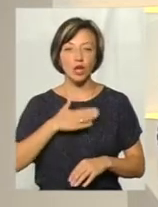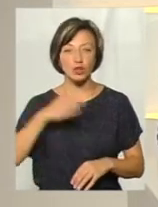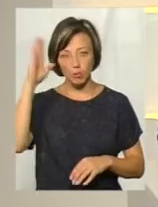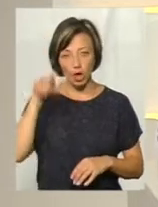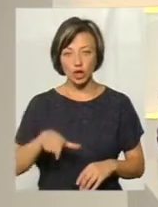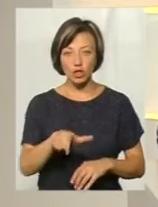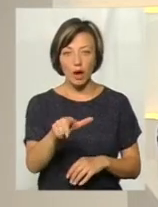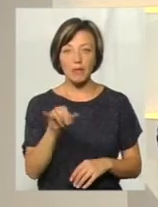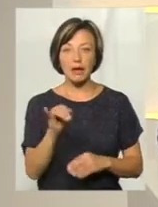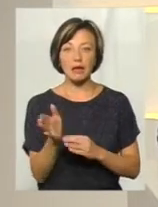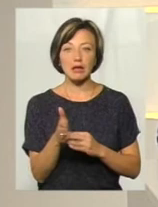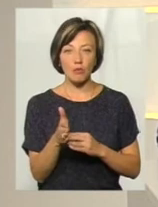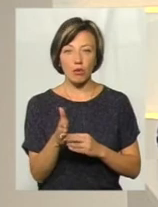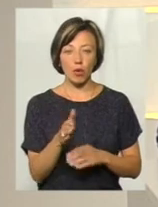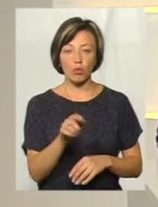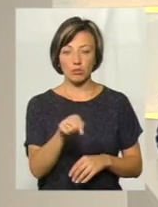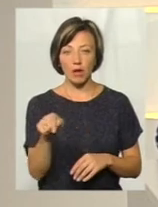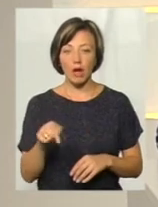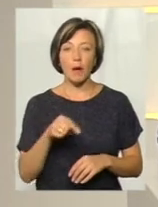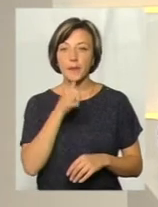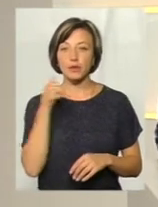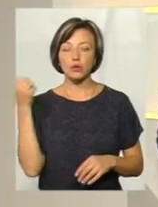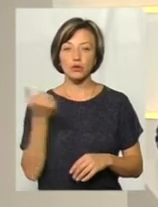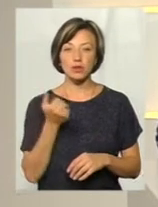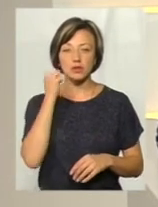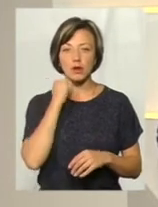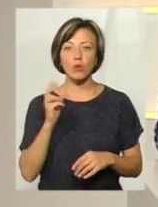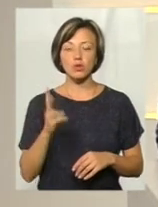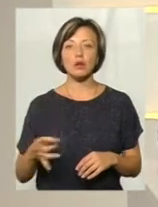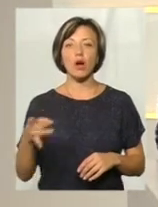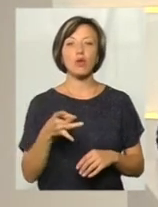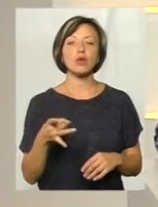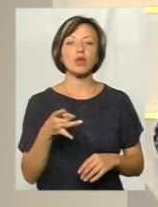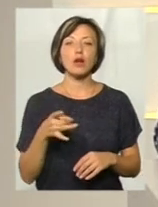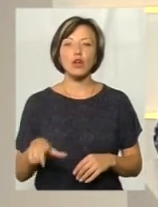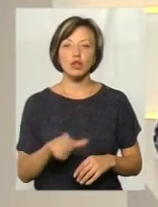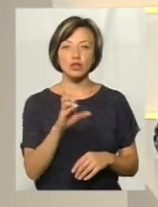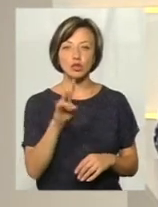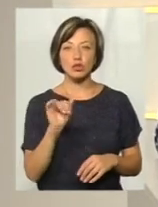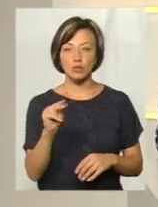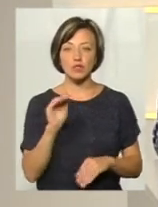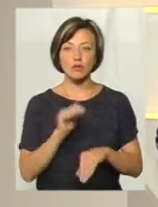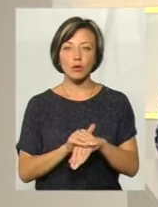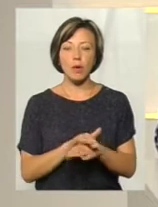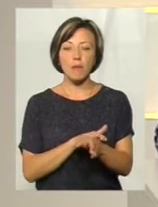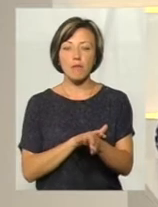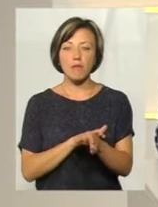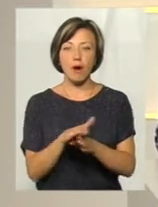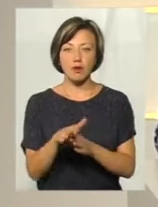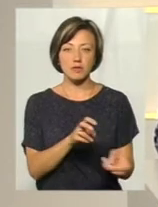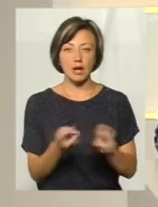саме з рибою. Адже минулого тижня в Старокостянтинському районі було зафіксована масова